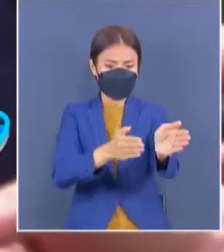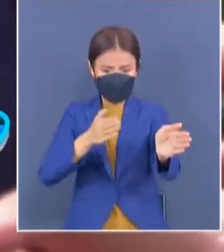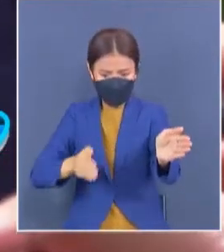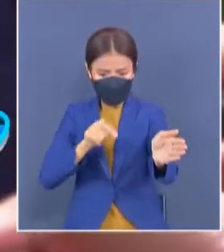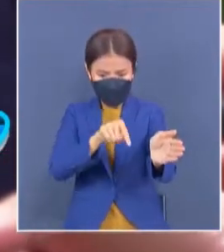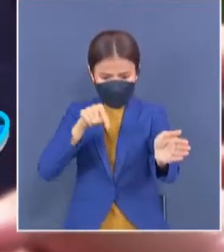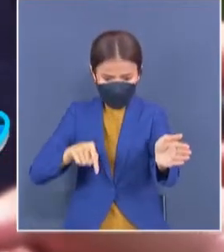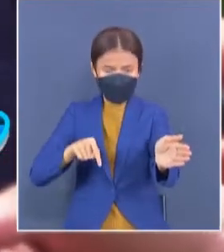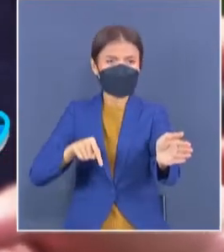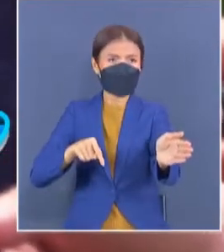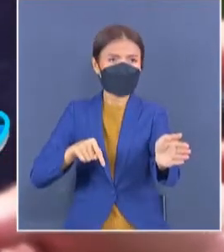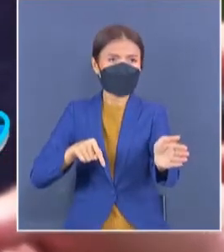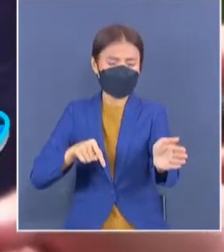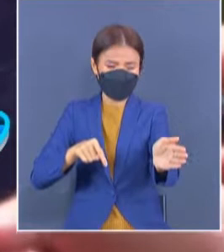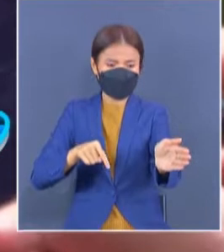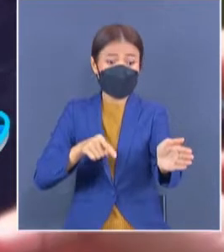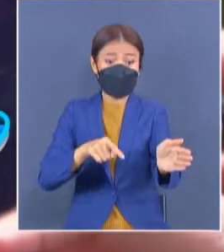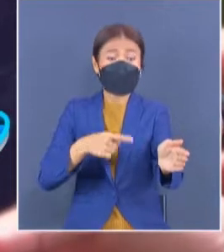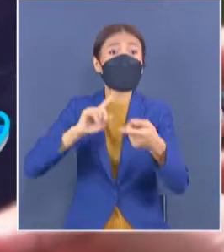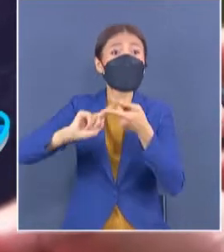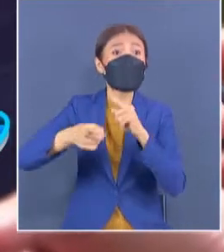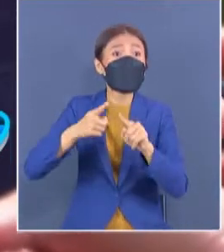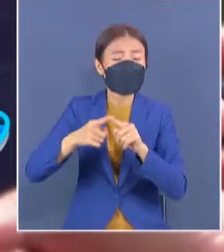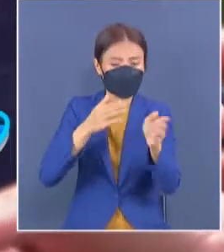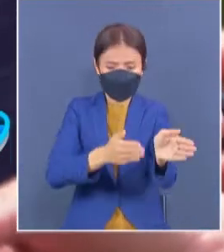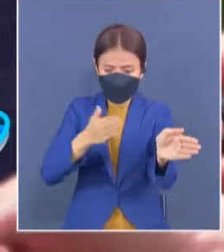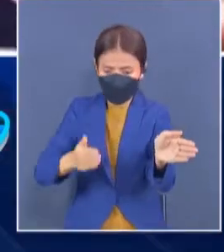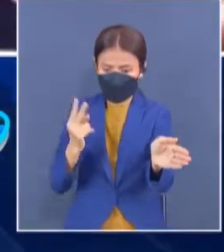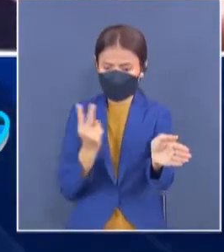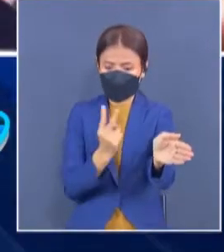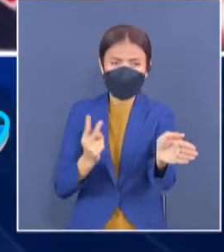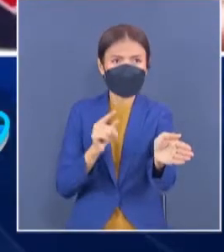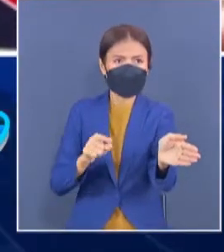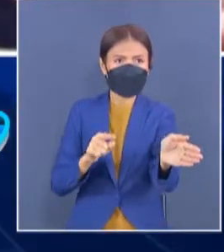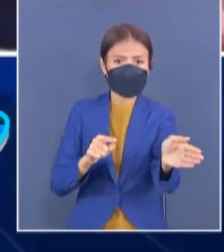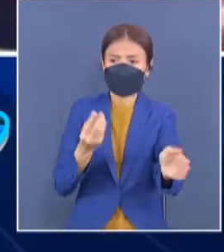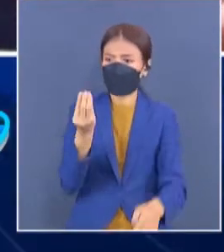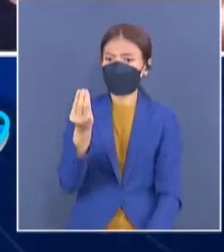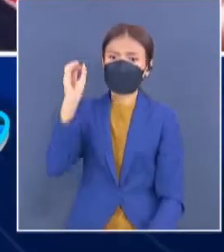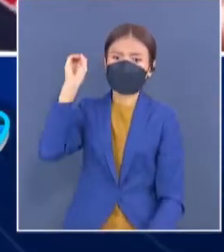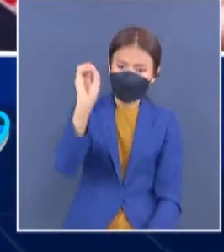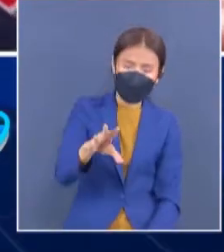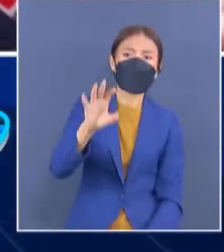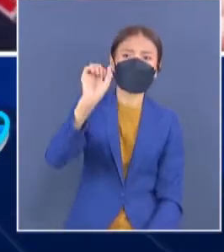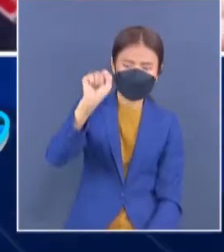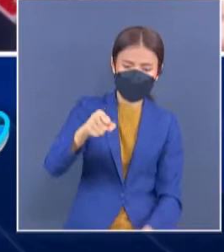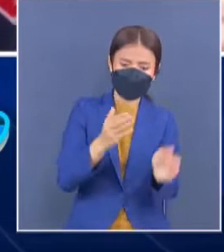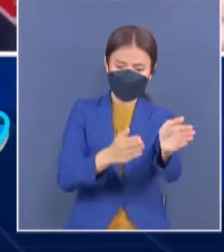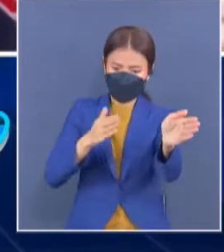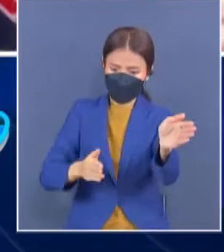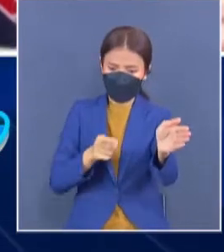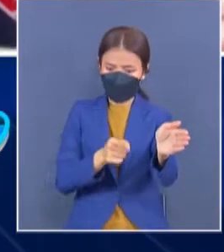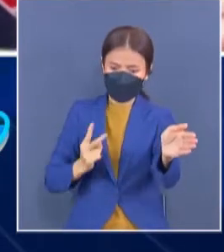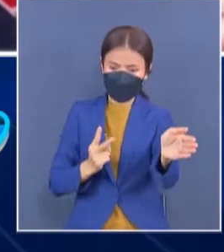ฮะโดยรถจักรยานยนต์ของกลุ่มเพื่อนยอมรับว่ามีการปาระเบิดจริงครับคันที่2คันที่3ที่ตามมาเนี่ย